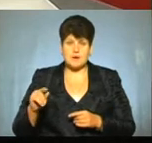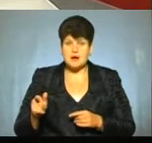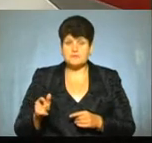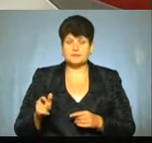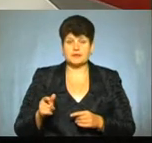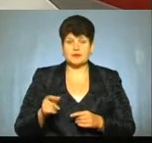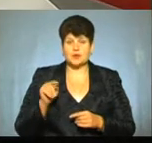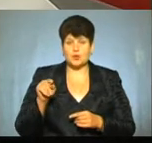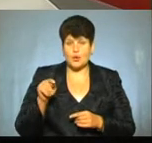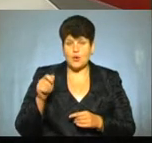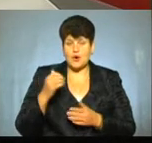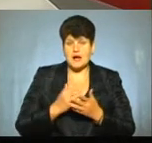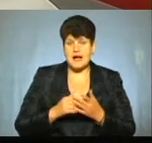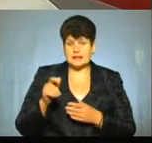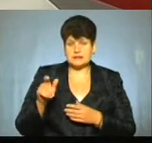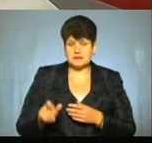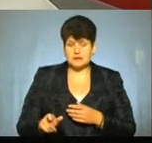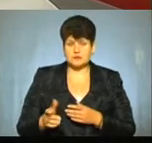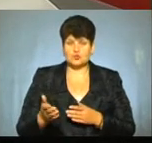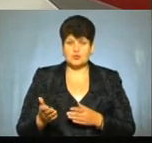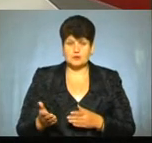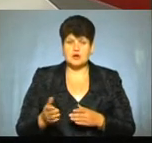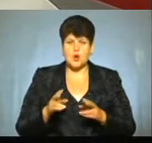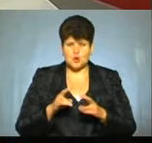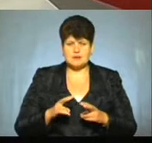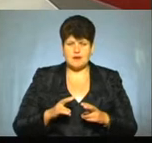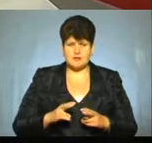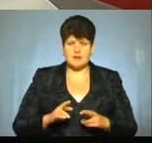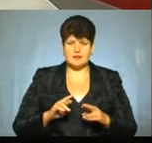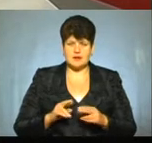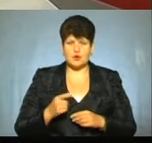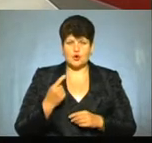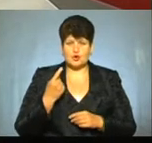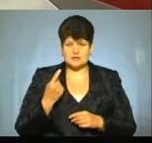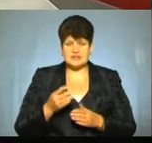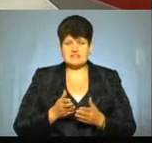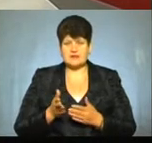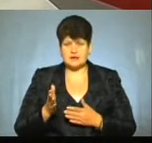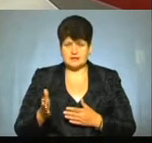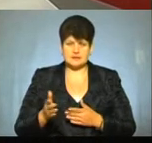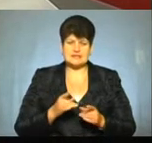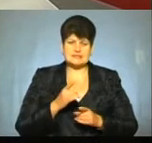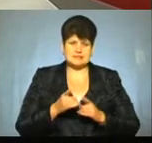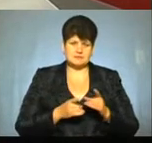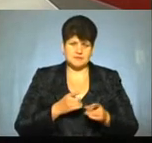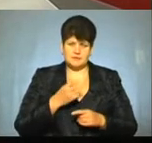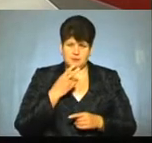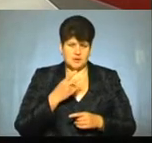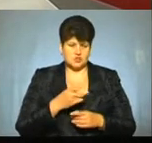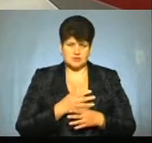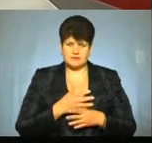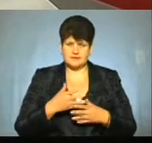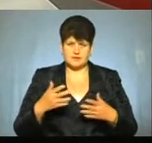то, ну, його десь кандидатура в якійсь мірі розглядалася як одна із варіантів, хоча в ЗМІ ми бачили